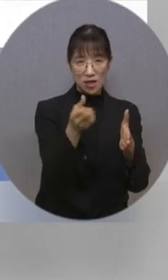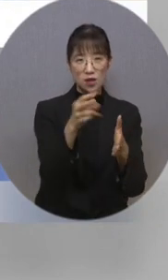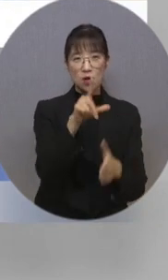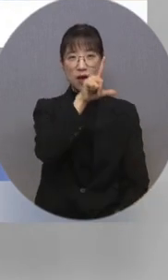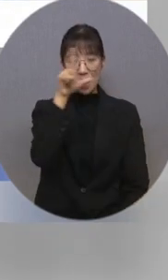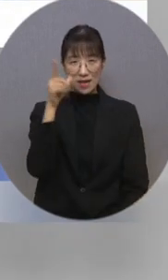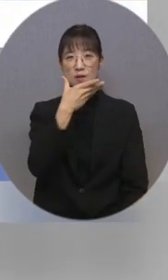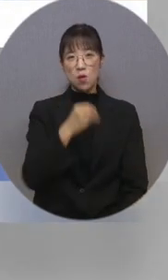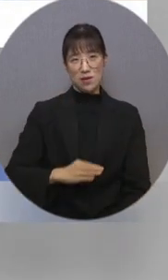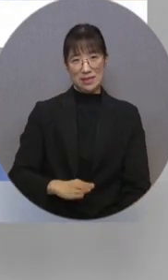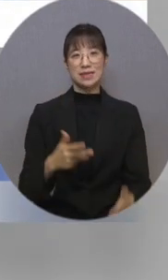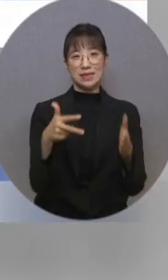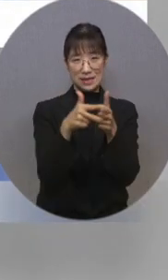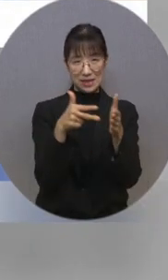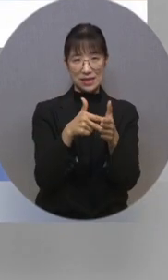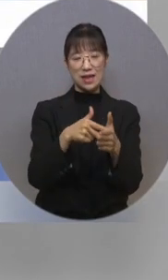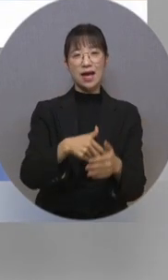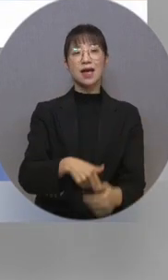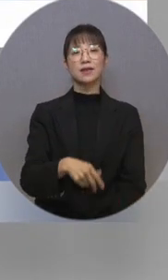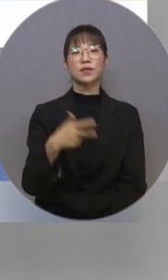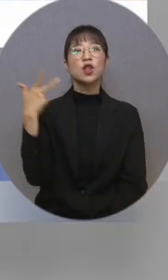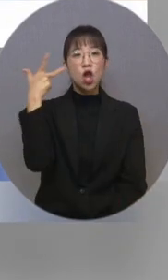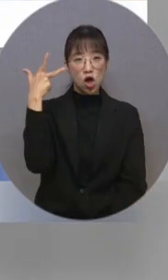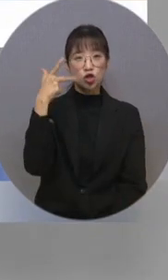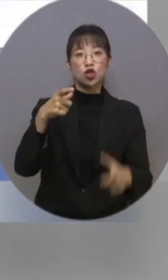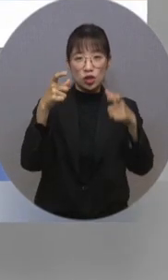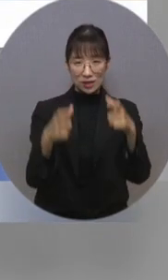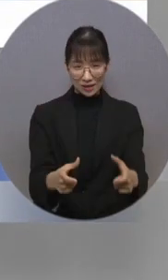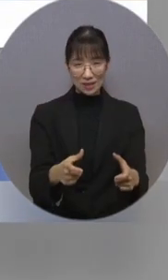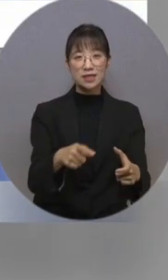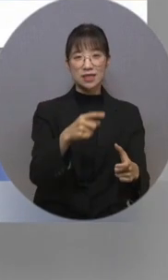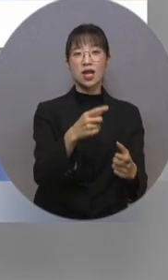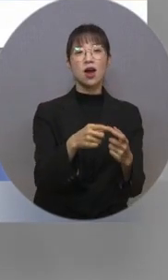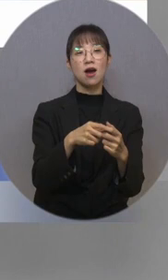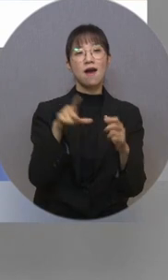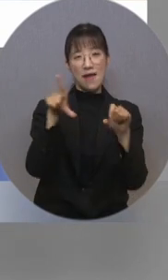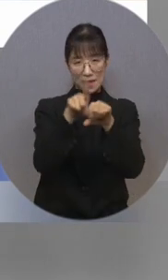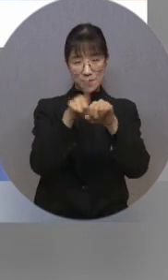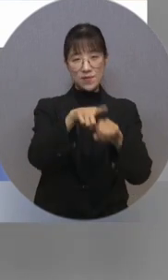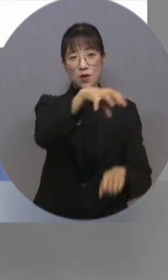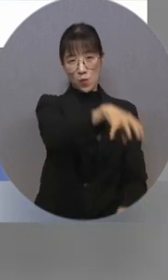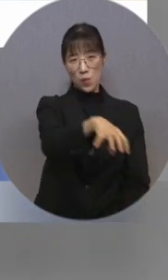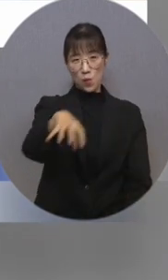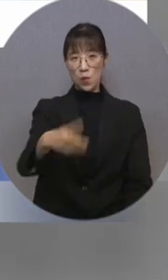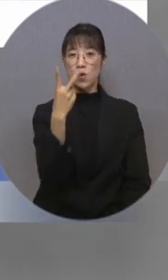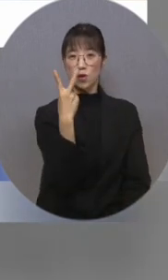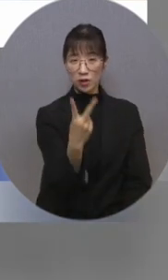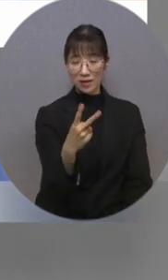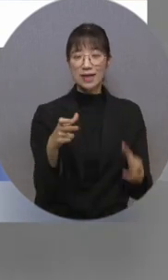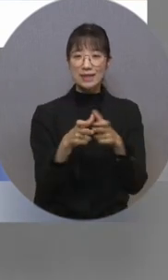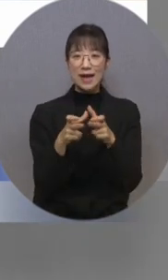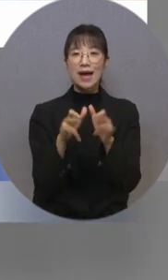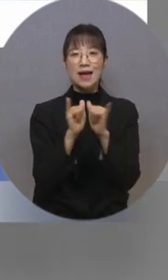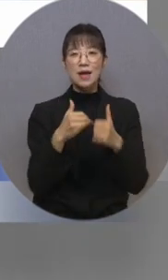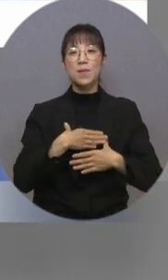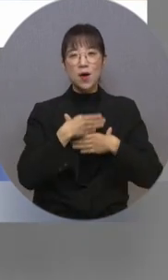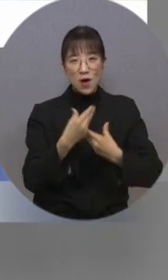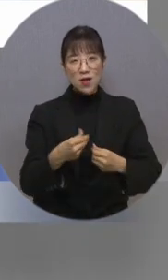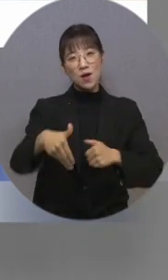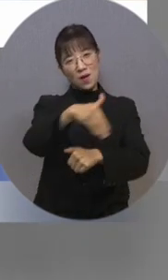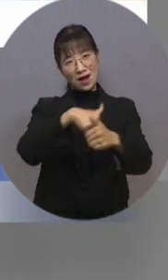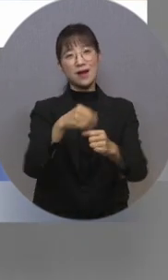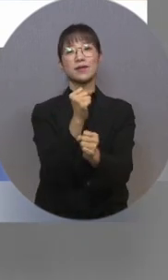LG복지재단이 경기도 여주시 천송동과 세종대학면에 위치한 LPG 충전소 2개소에 이 장애인 편의